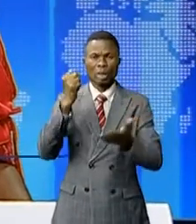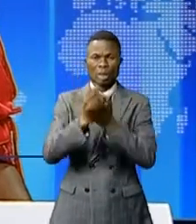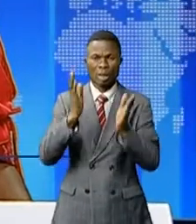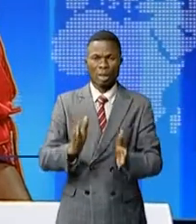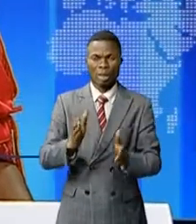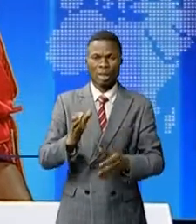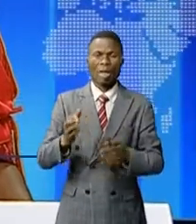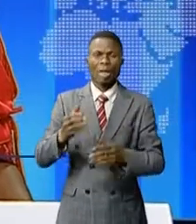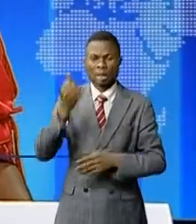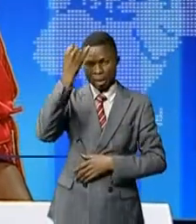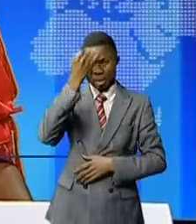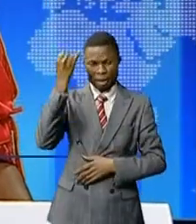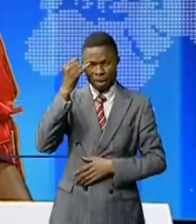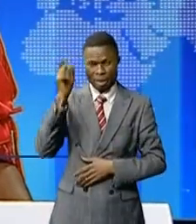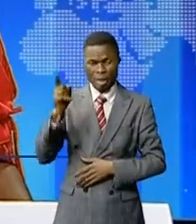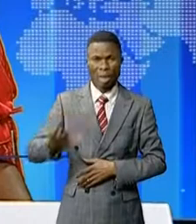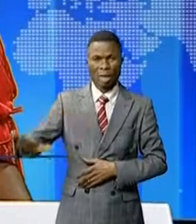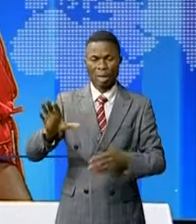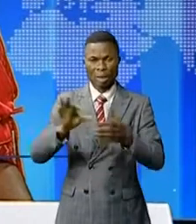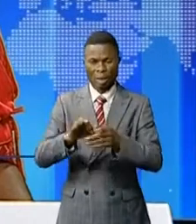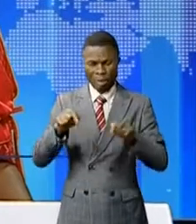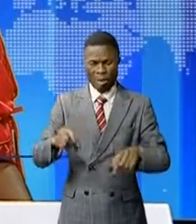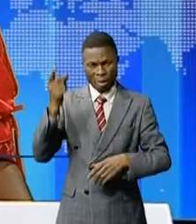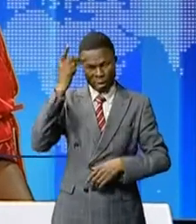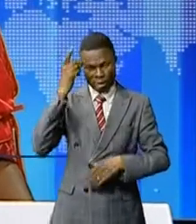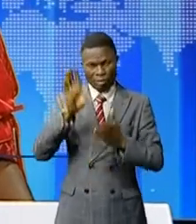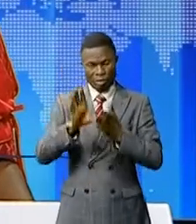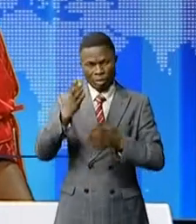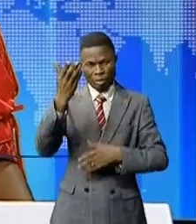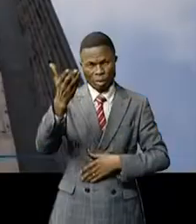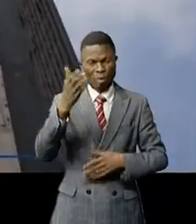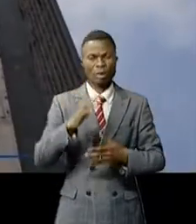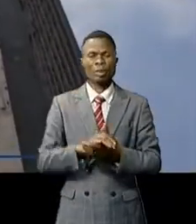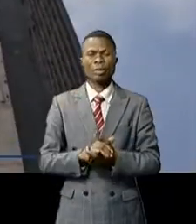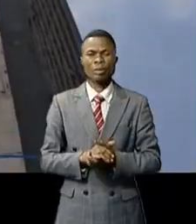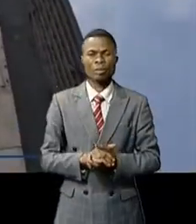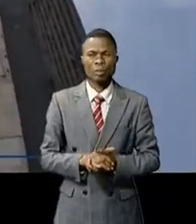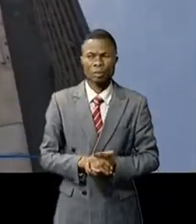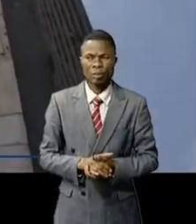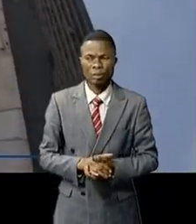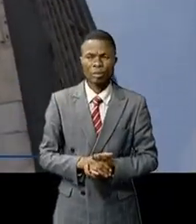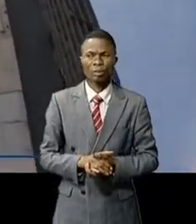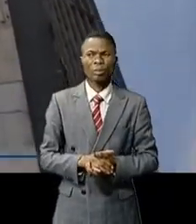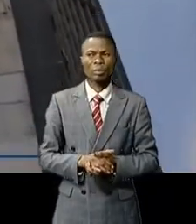de JSA à Kinshasa, Oscar Bakandoa, pour le reportage.